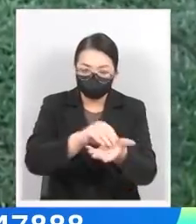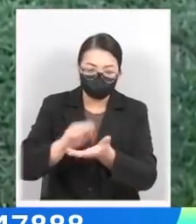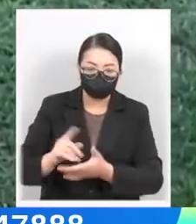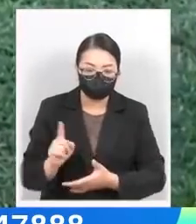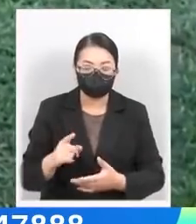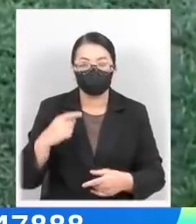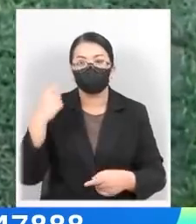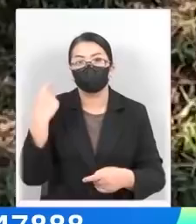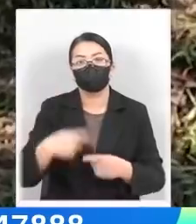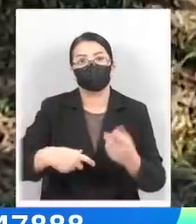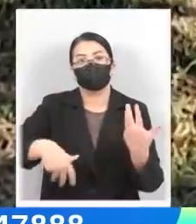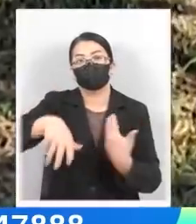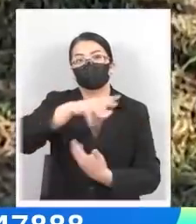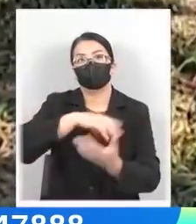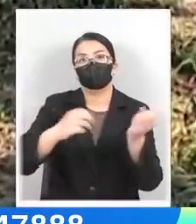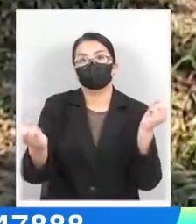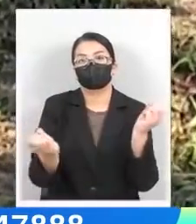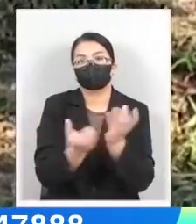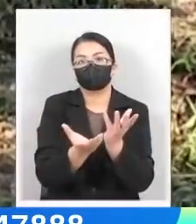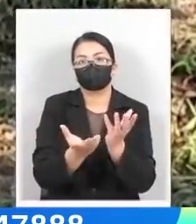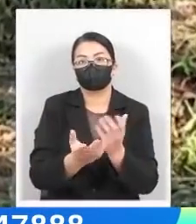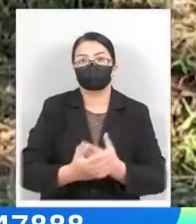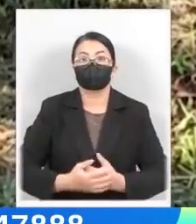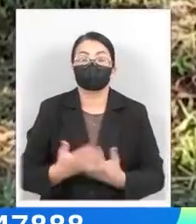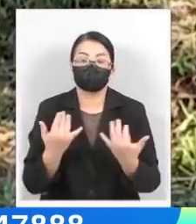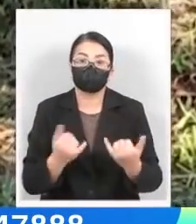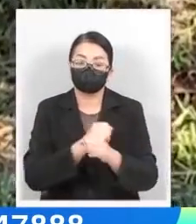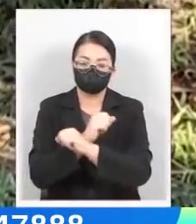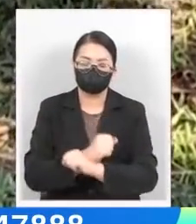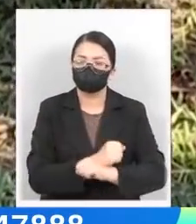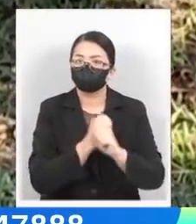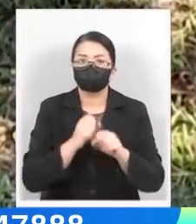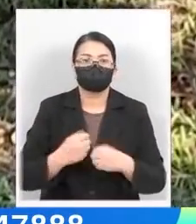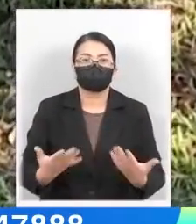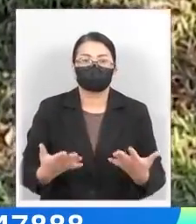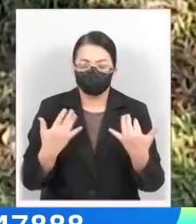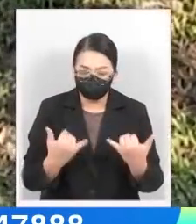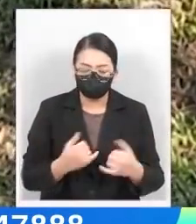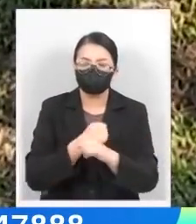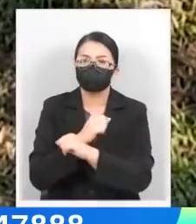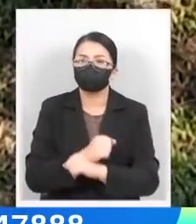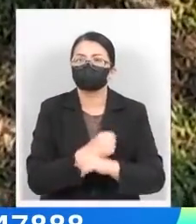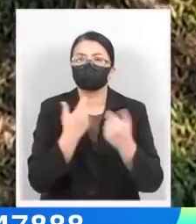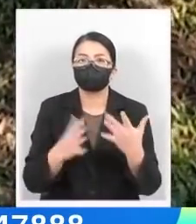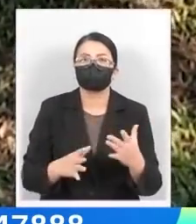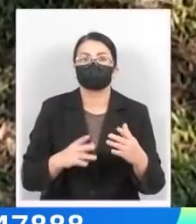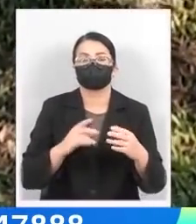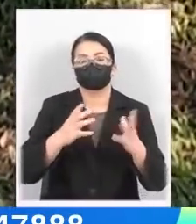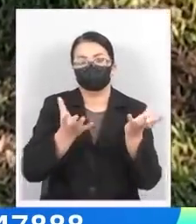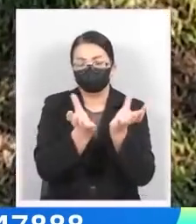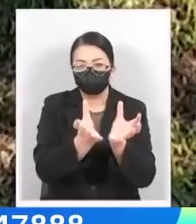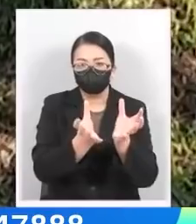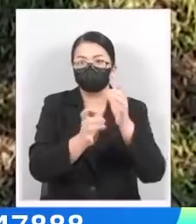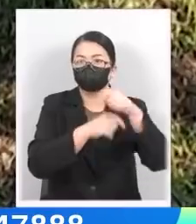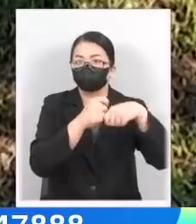ม่อยู่ครับ หลังจากนี้เรามีการเตรียมการหรือการป้องกันยังไงบ้างครับ ก็ทุกวันนี้ก็เนาะเหมือนก็มัดลูกอะไรก็ระวังกันอยู่ตลอด